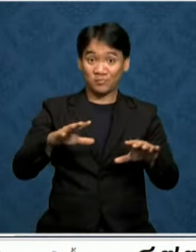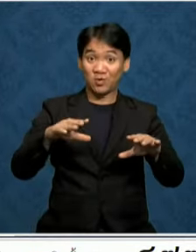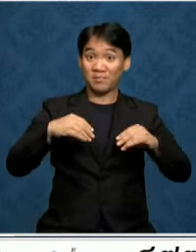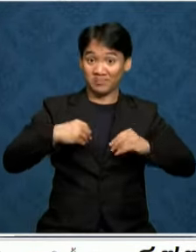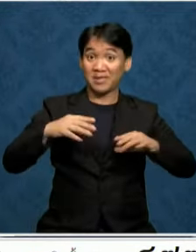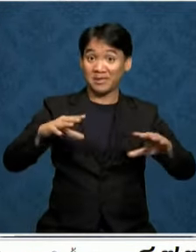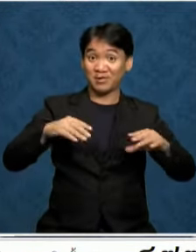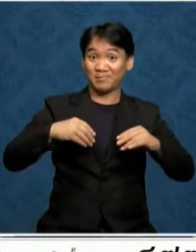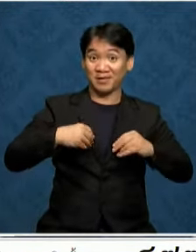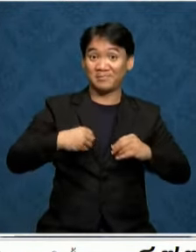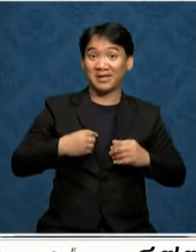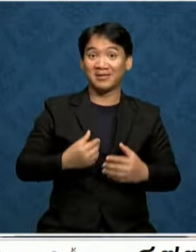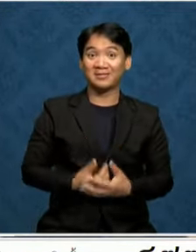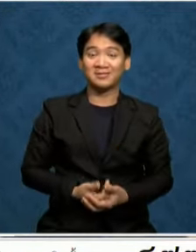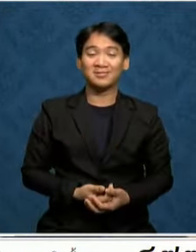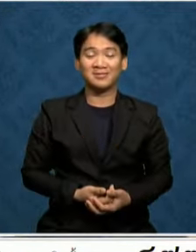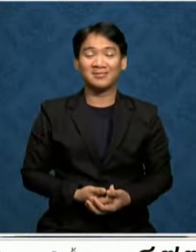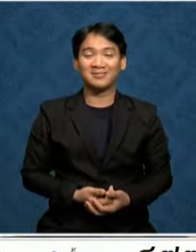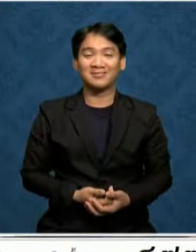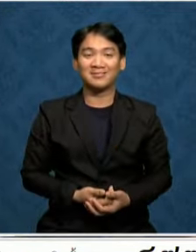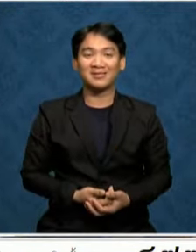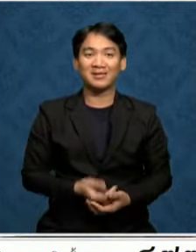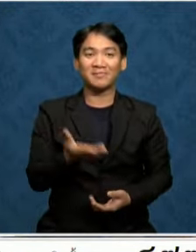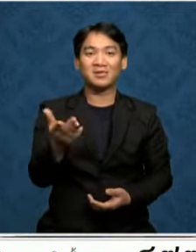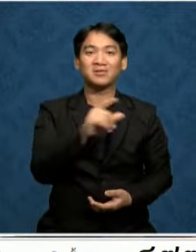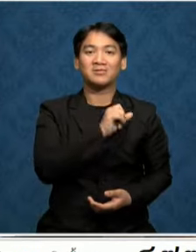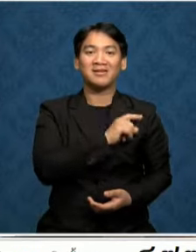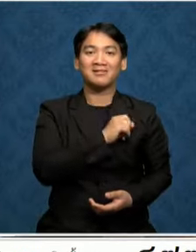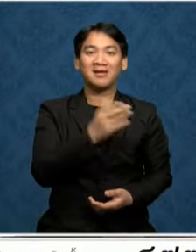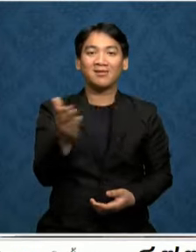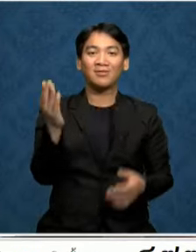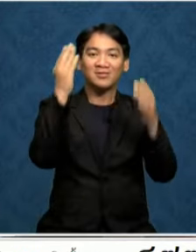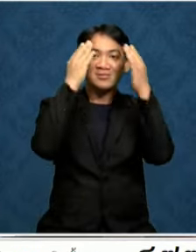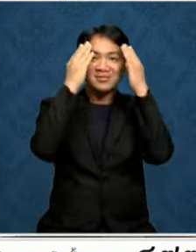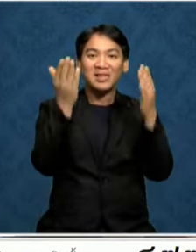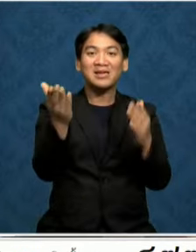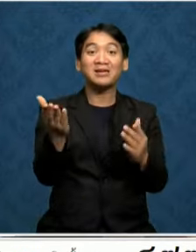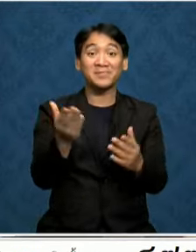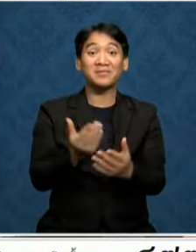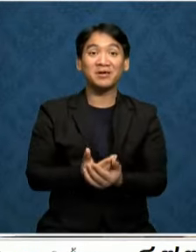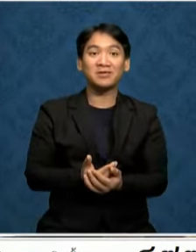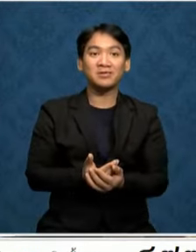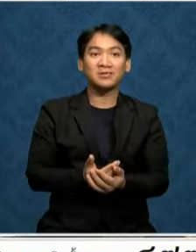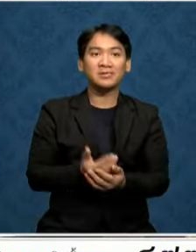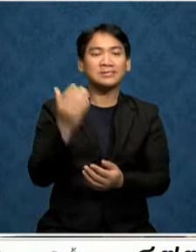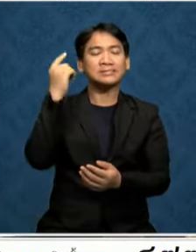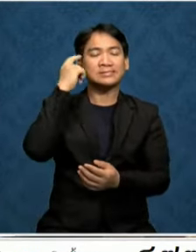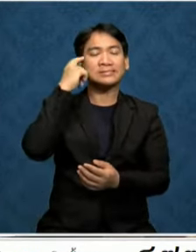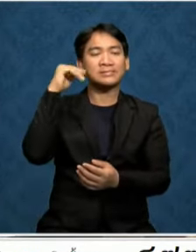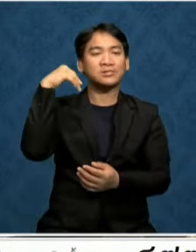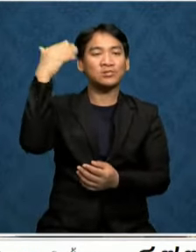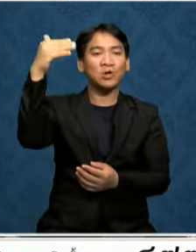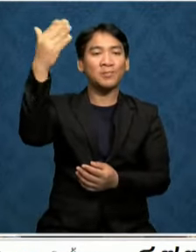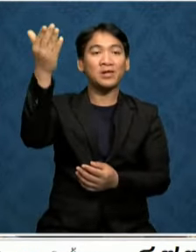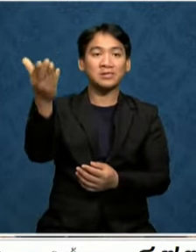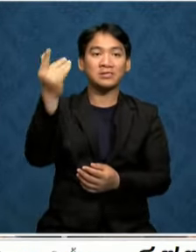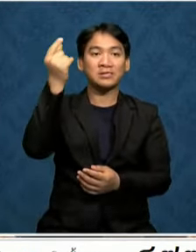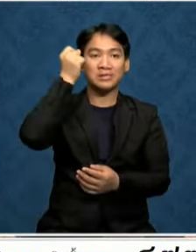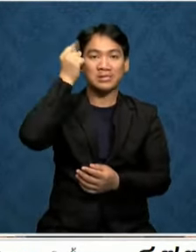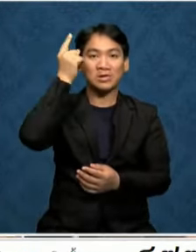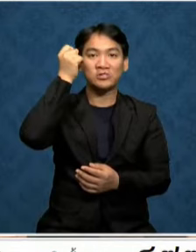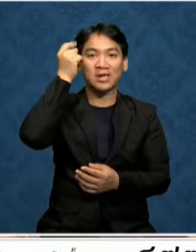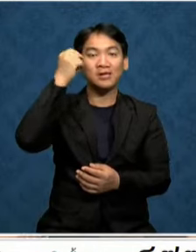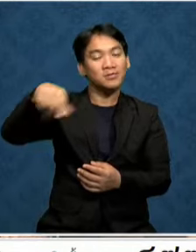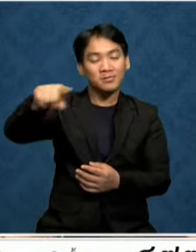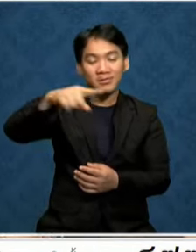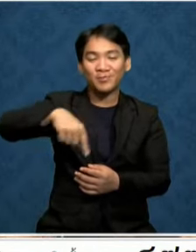ชาติเข้าใจเป็นอย่างยิ่งถึงจุดยืนในศาสนาของท่านนะครับก็หวังว่าวันนึงท่านจะเข้าใจในจุดยืนของท่านอื่นๆ